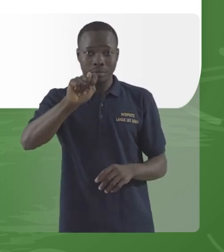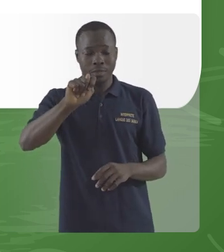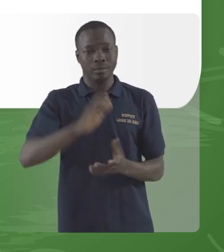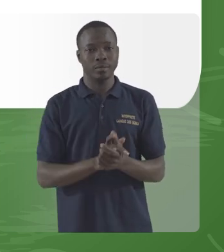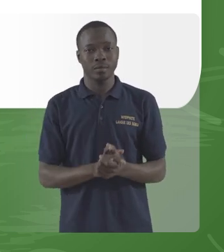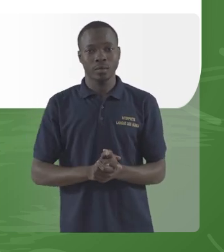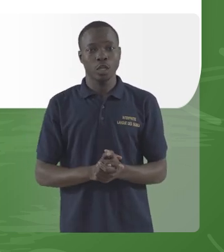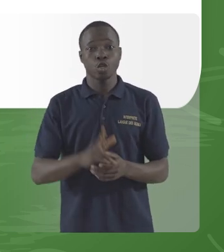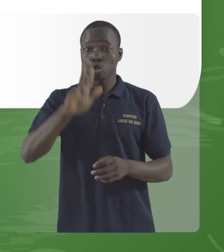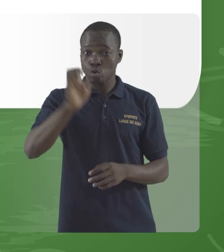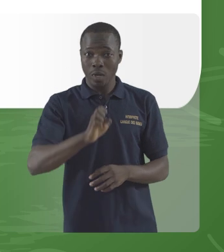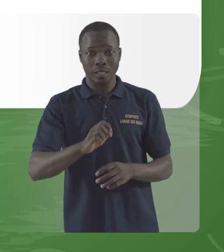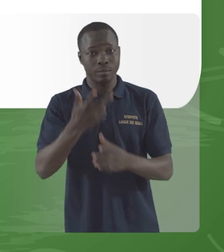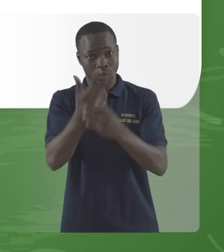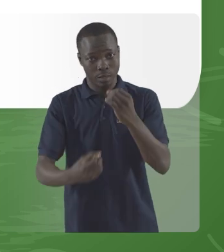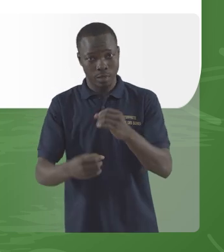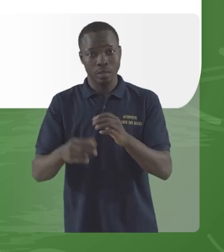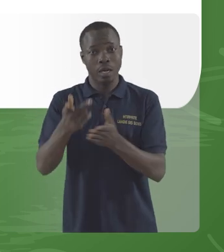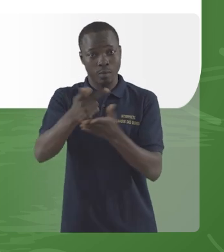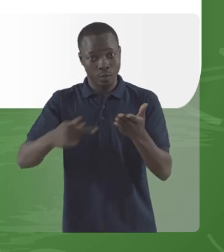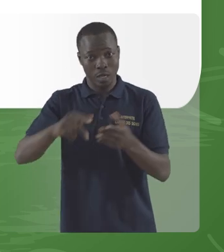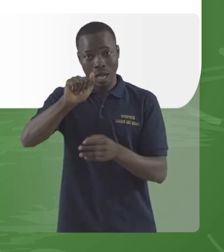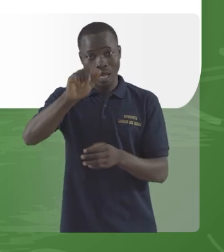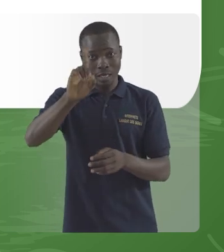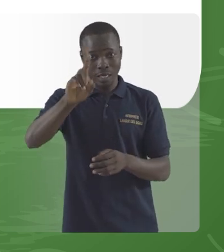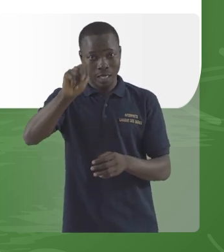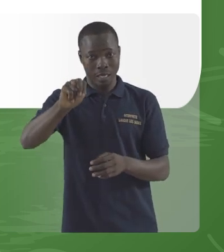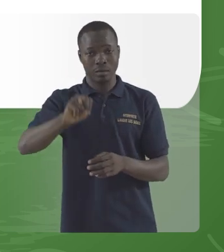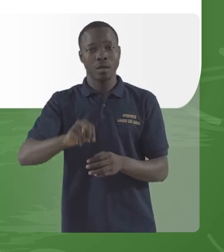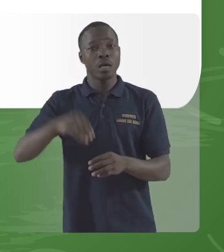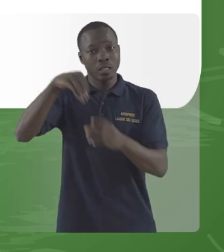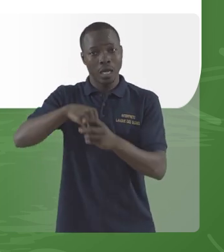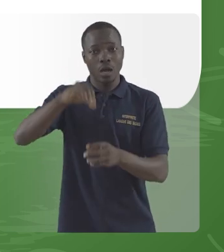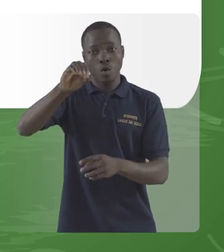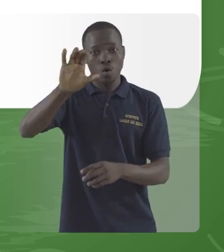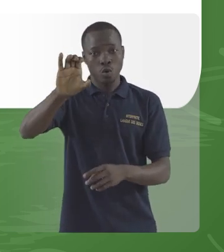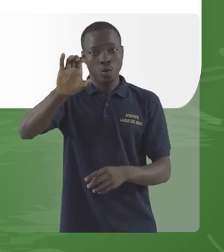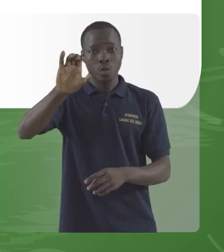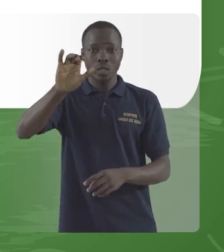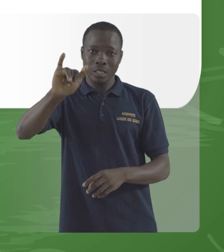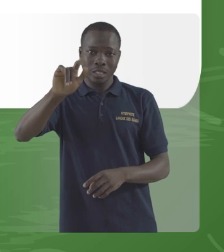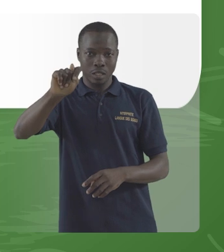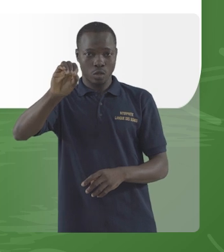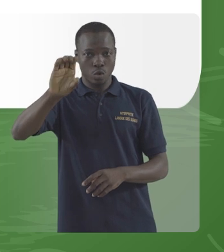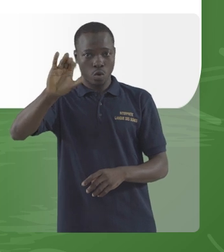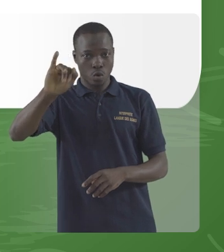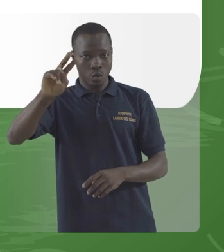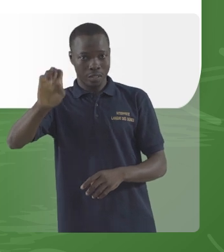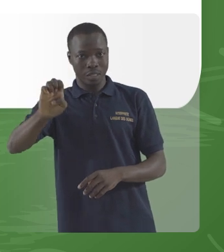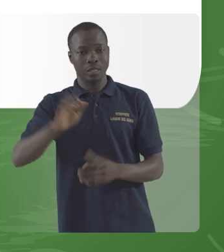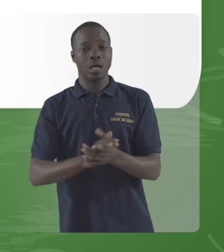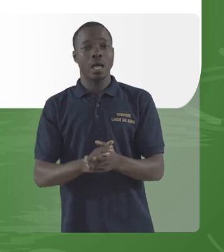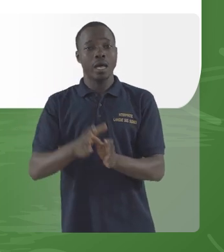troisième triplet de la portion d'ADN qui code pour l'ocytocine est